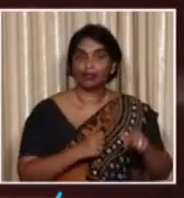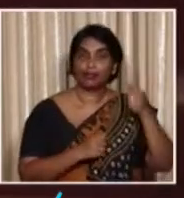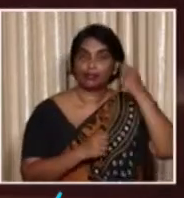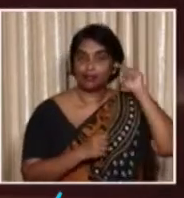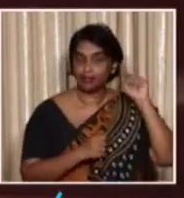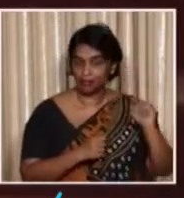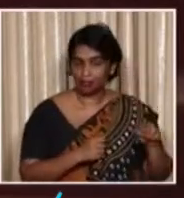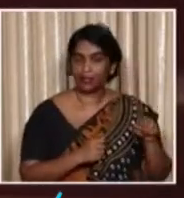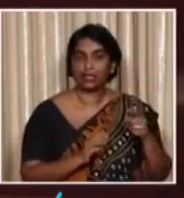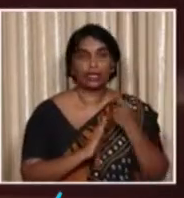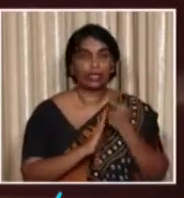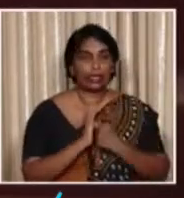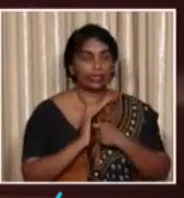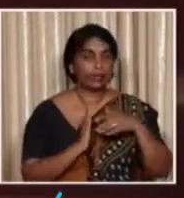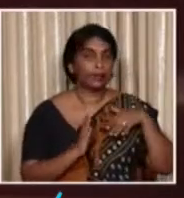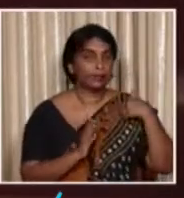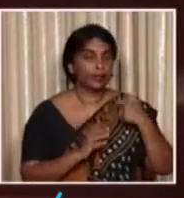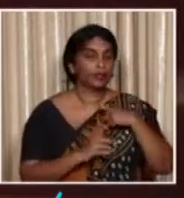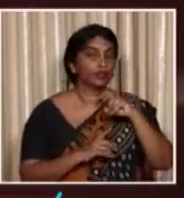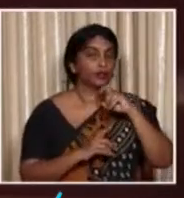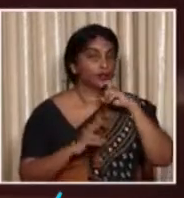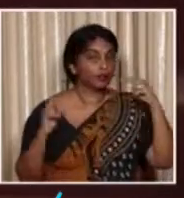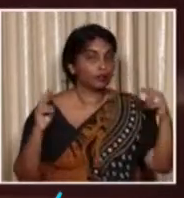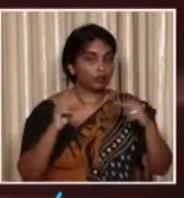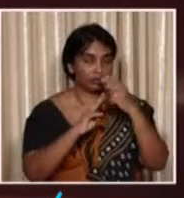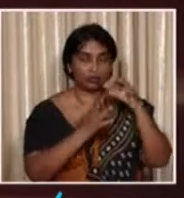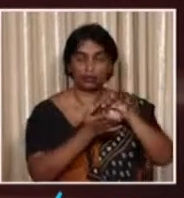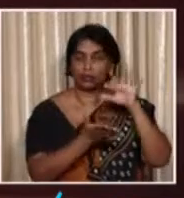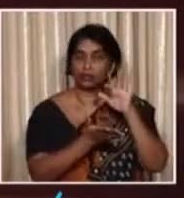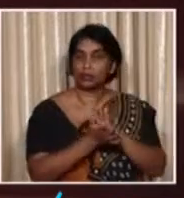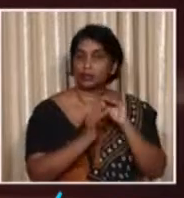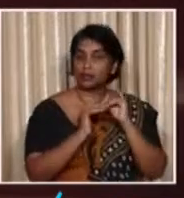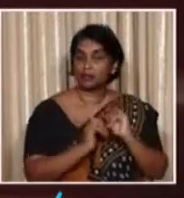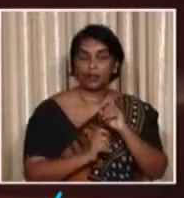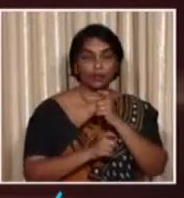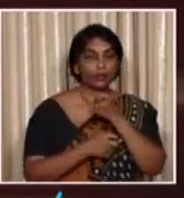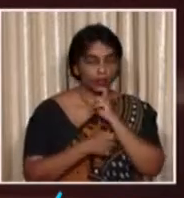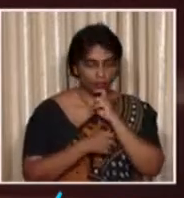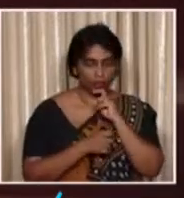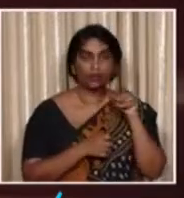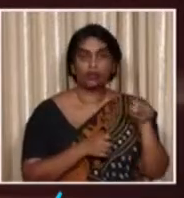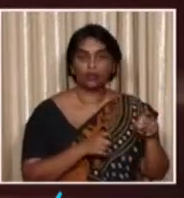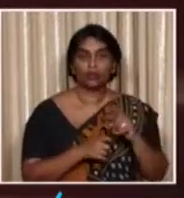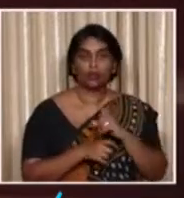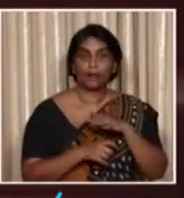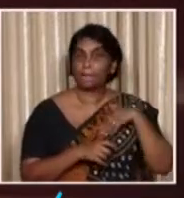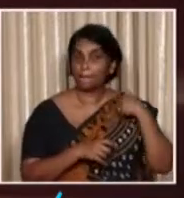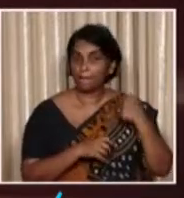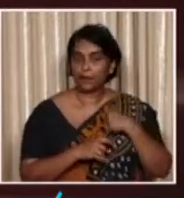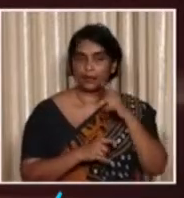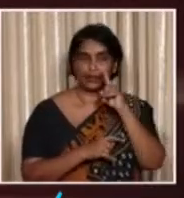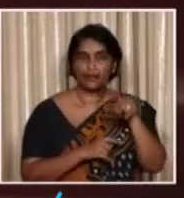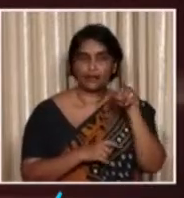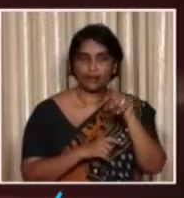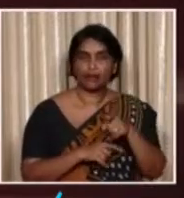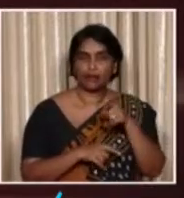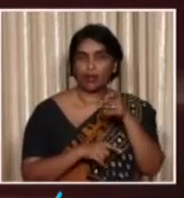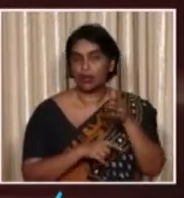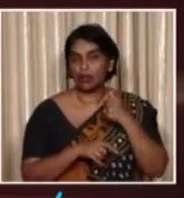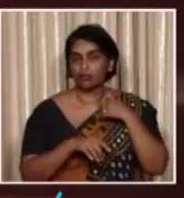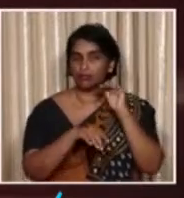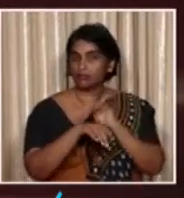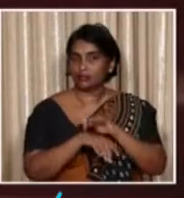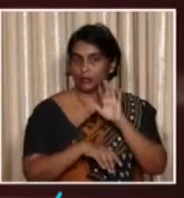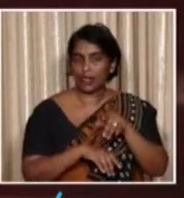එරෙහිව නීතිපතිවරයා මහාධිකරණයේ පවරන ලද අපරාධ නඩුවට එම කපිතාන්වරයා වැරදිකරු බව පිළිගන්නා ලද